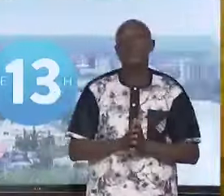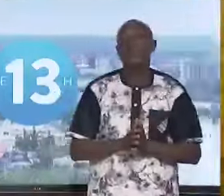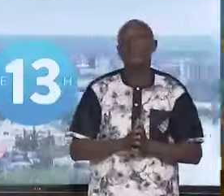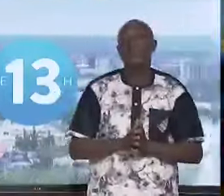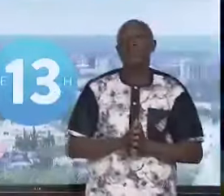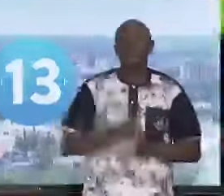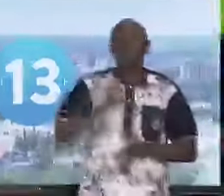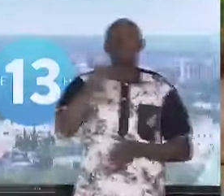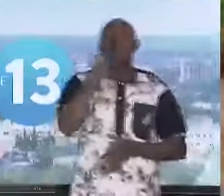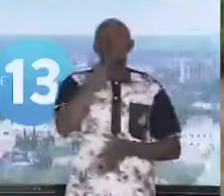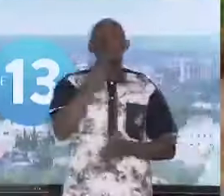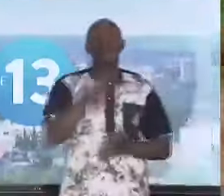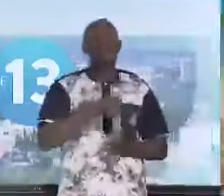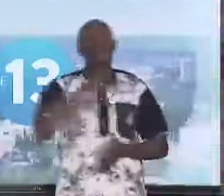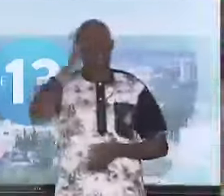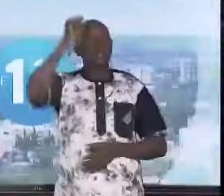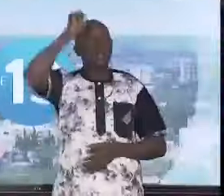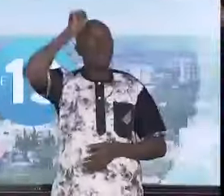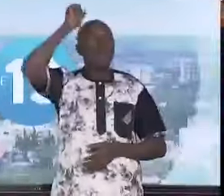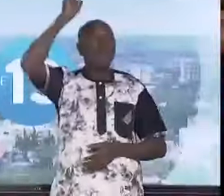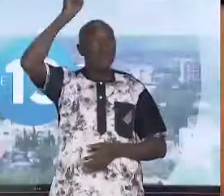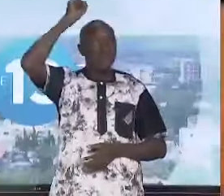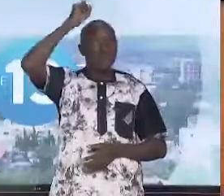Qui de Hamzi?